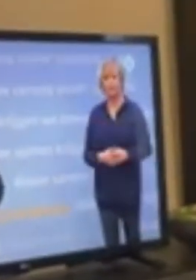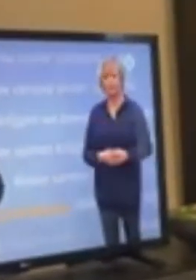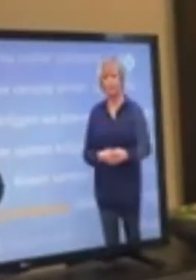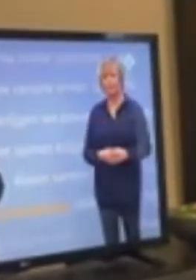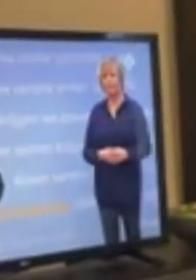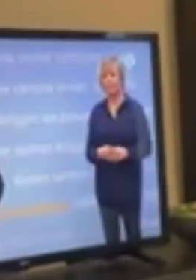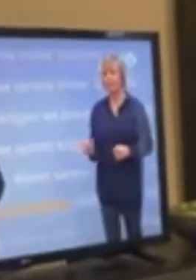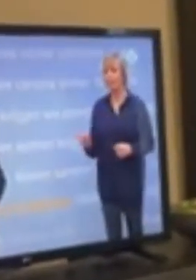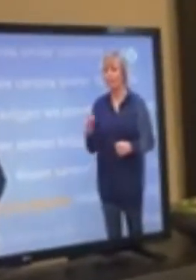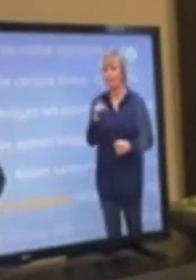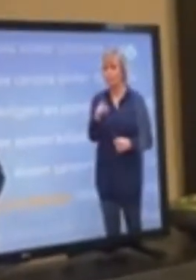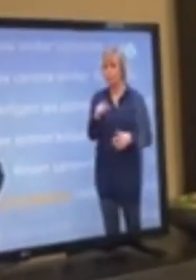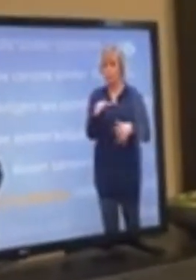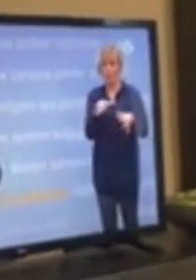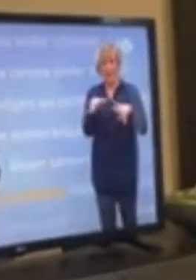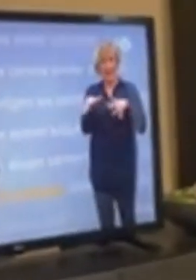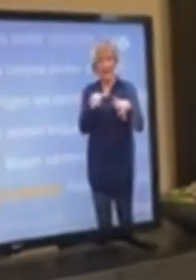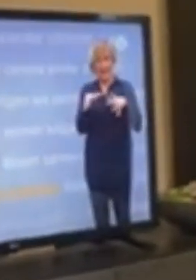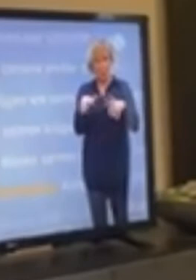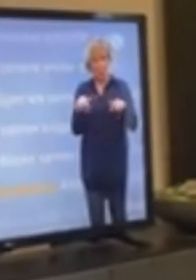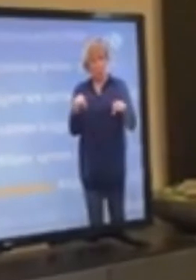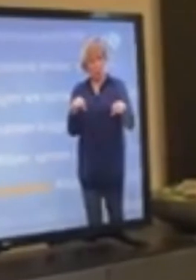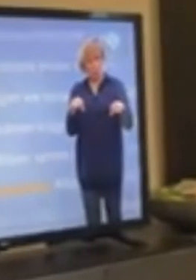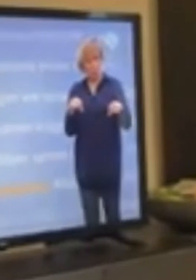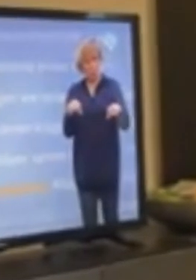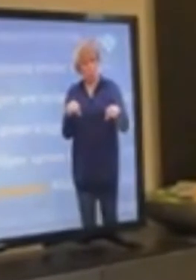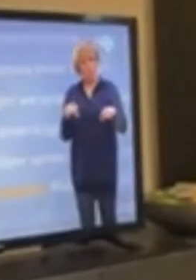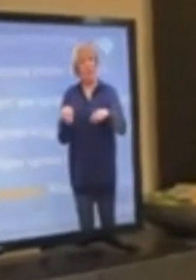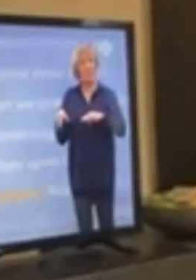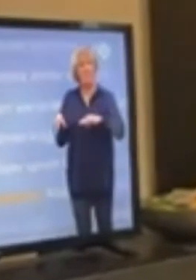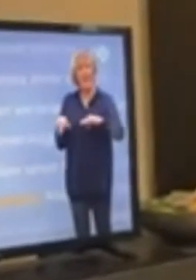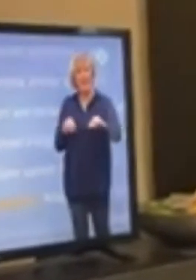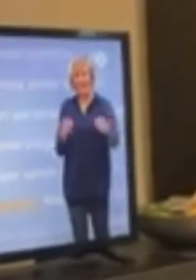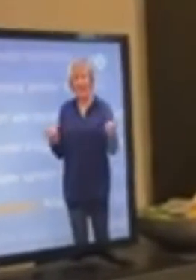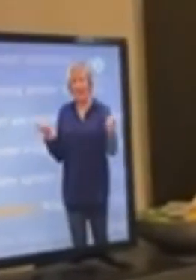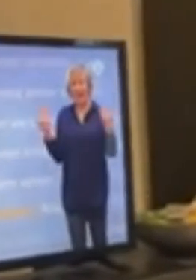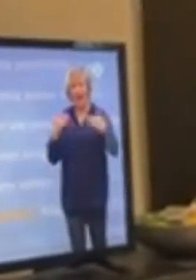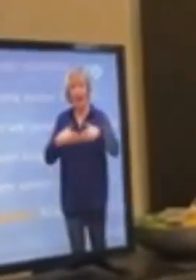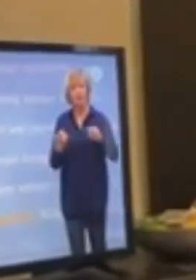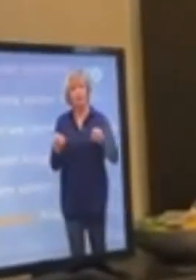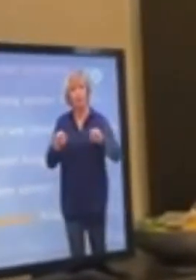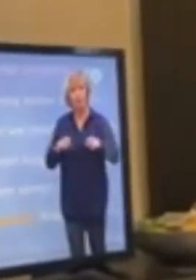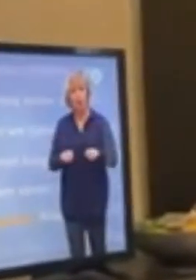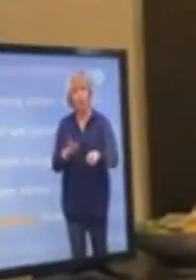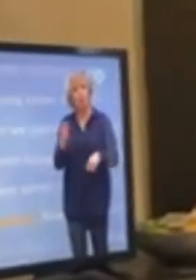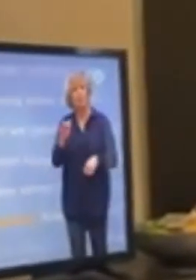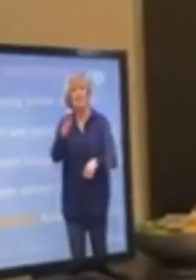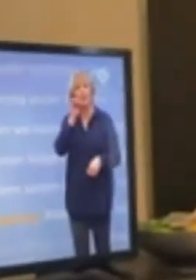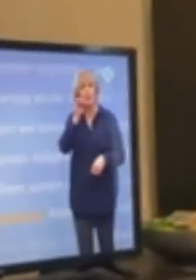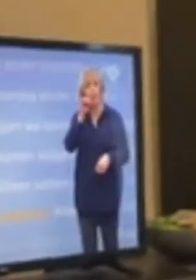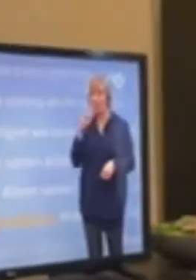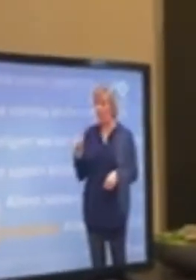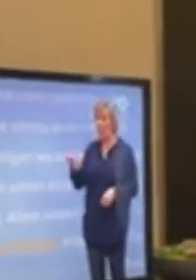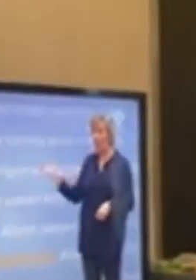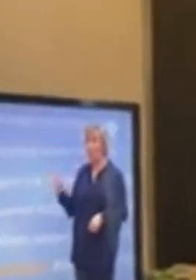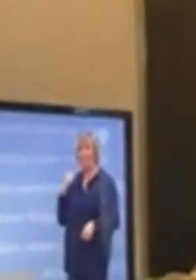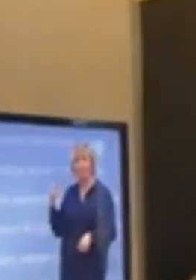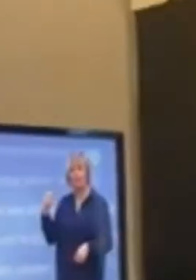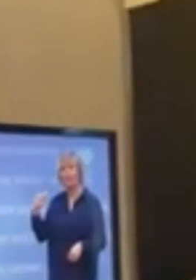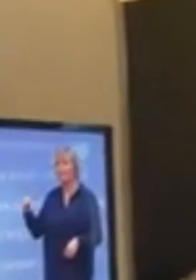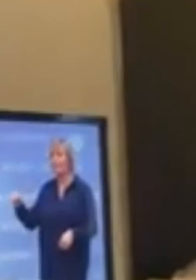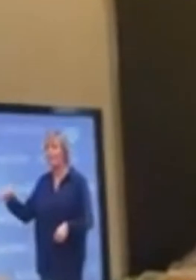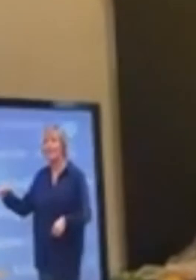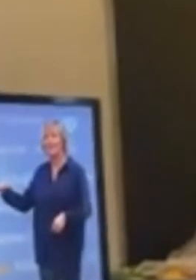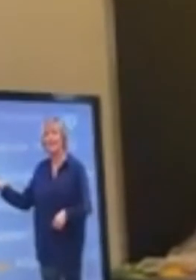hier een enorm risico loopt door nu zo'n verstrekkende maatregel als de avondklok aan te kondigen. En dat die dan morgen wordt weggestemd in het parlement.